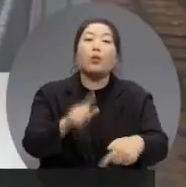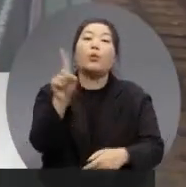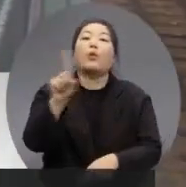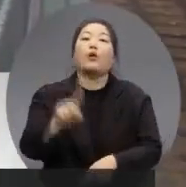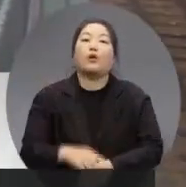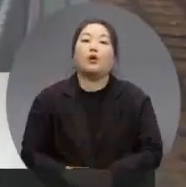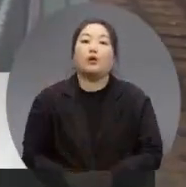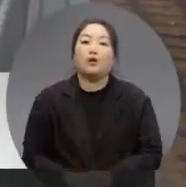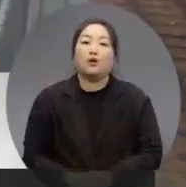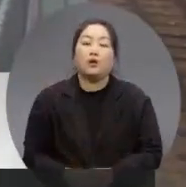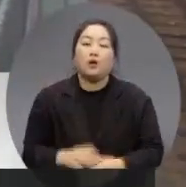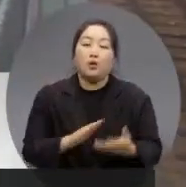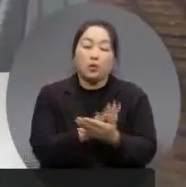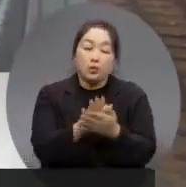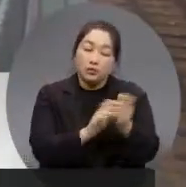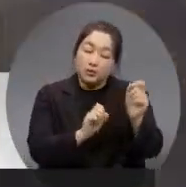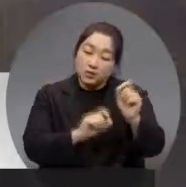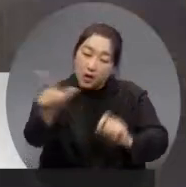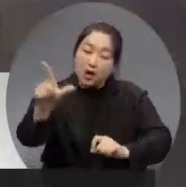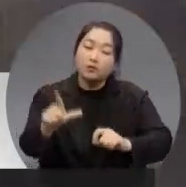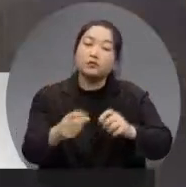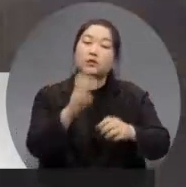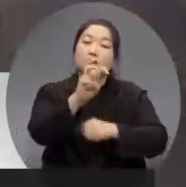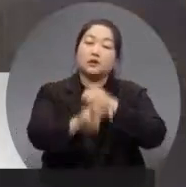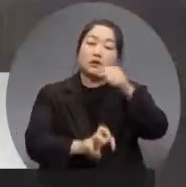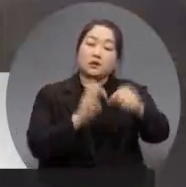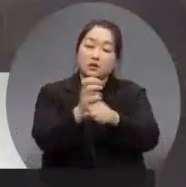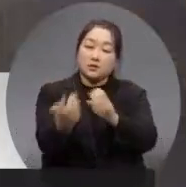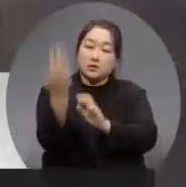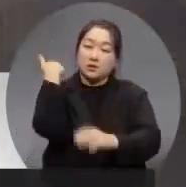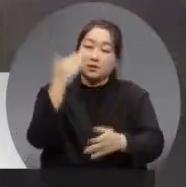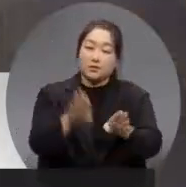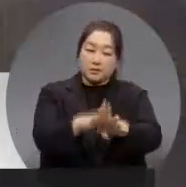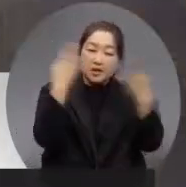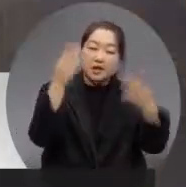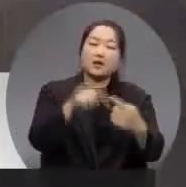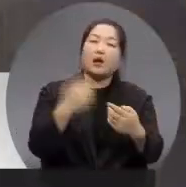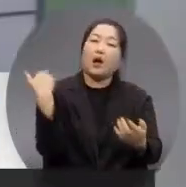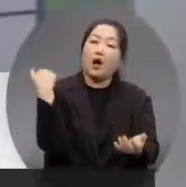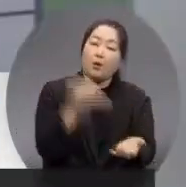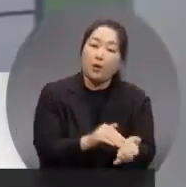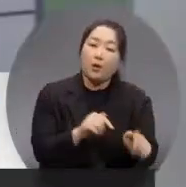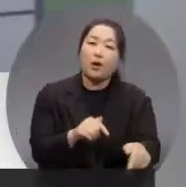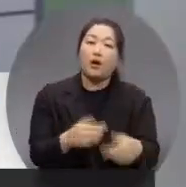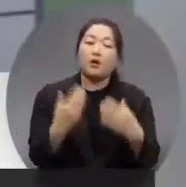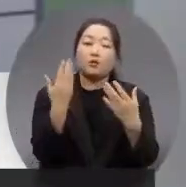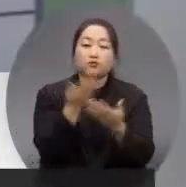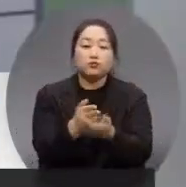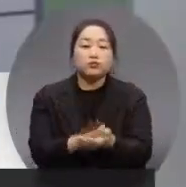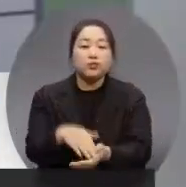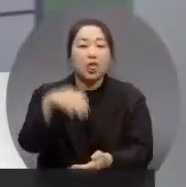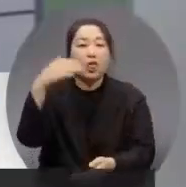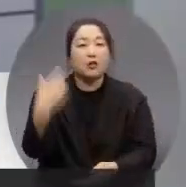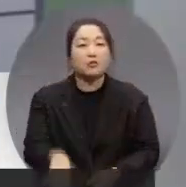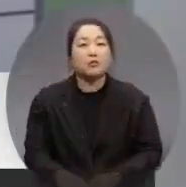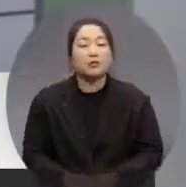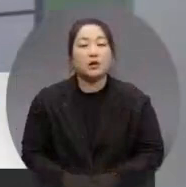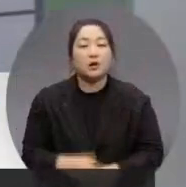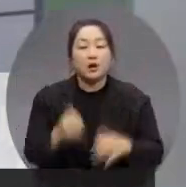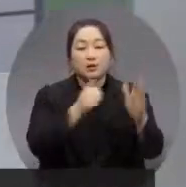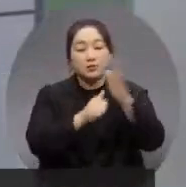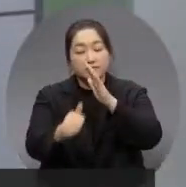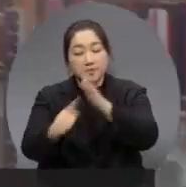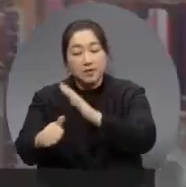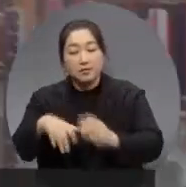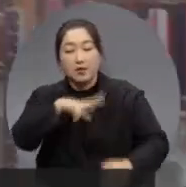어떨까요? 놀이기구 대부분이 30여 년 전 개장 당시 그대로인 데다가 유지보수도 제대로 되지 않아 방문객들의